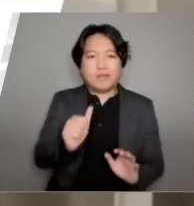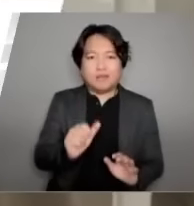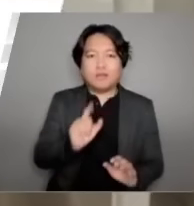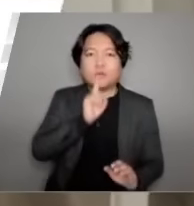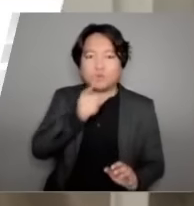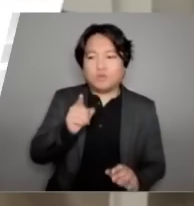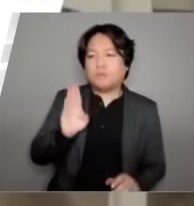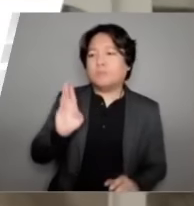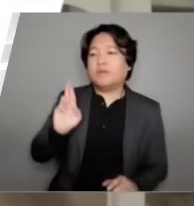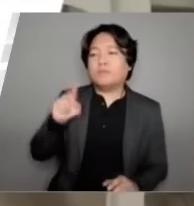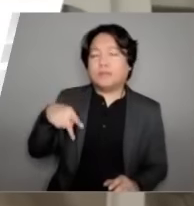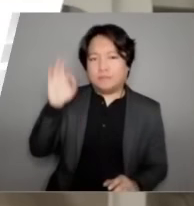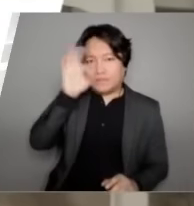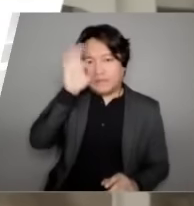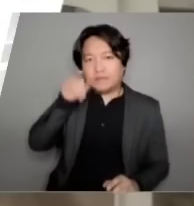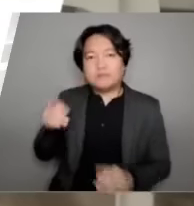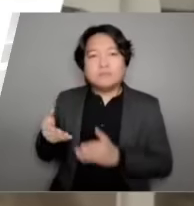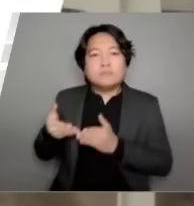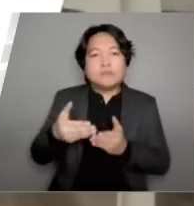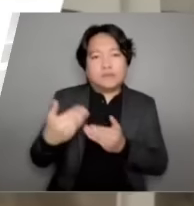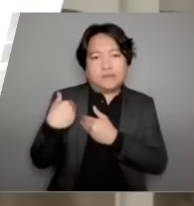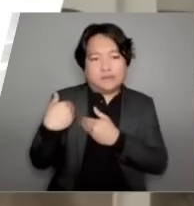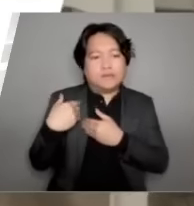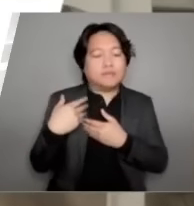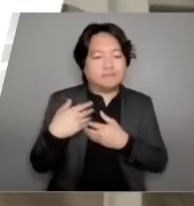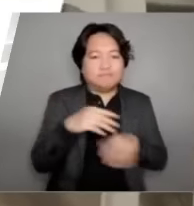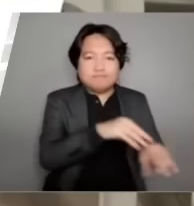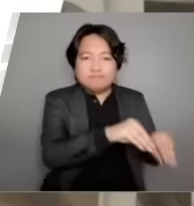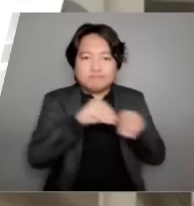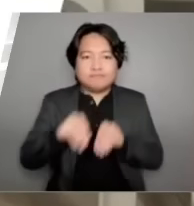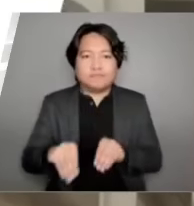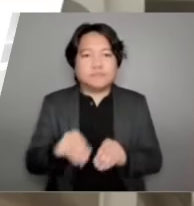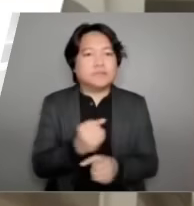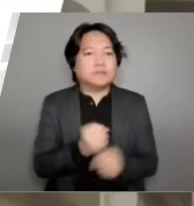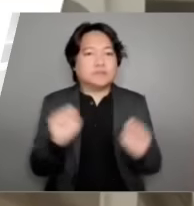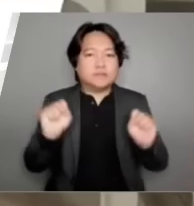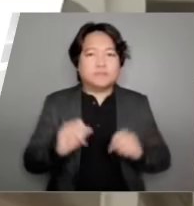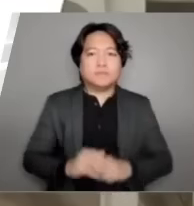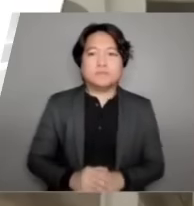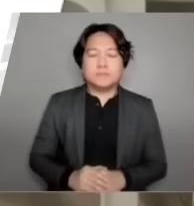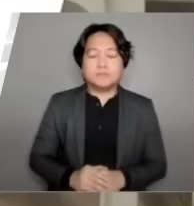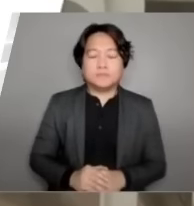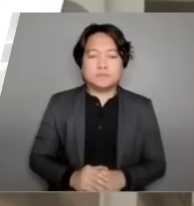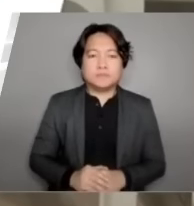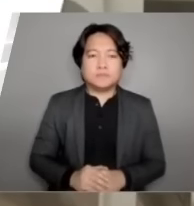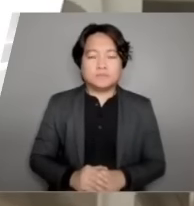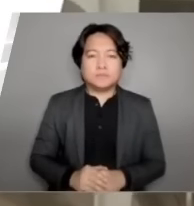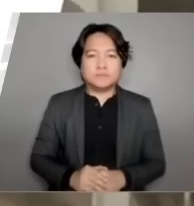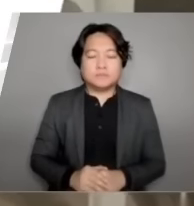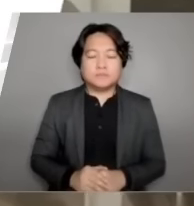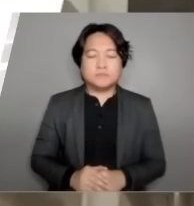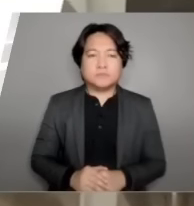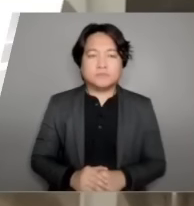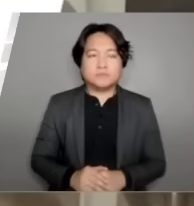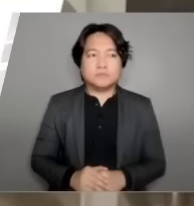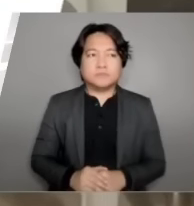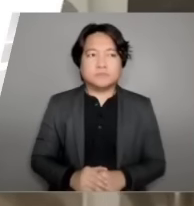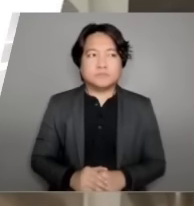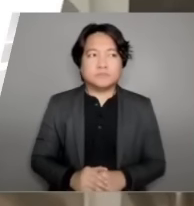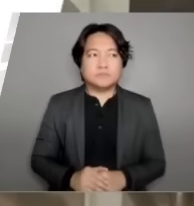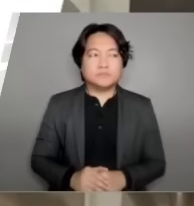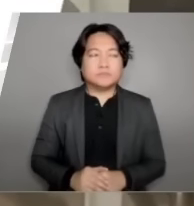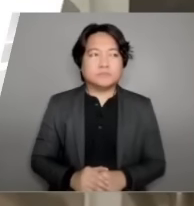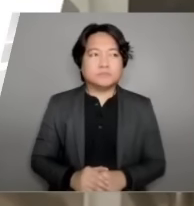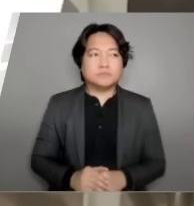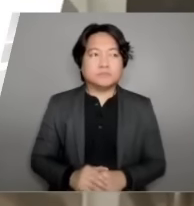kami dalawa ng bangka na JB-3, dahil yun ang malapit sa location namin, dinala kami